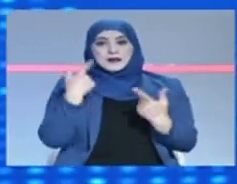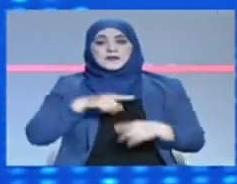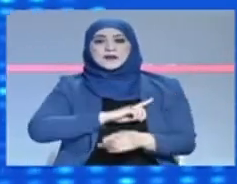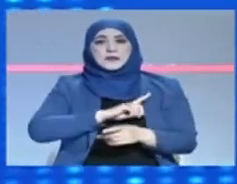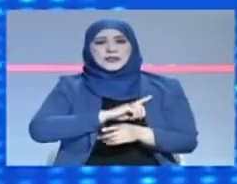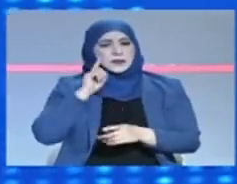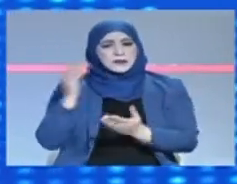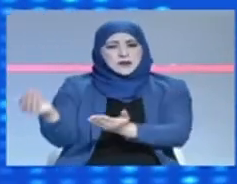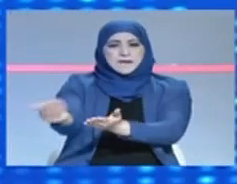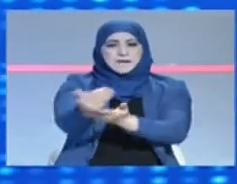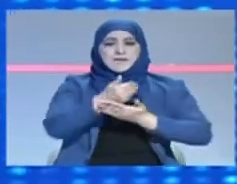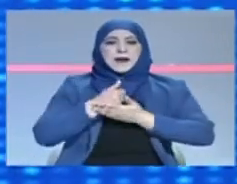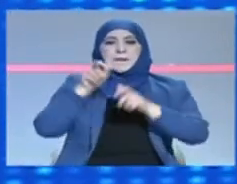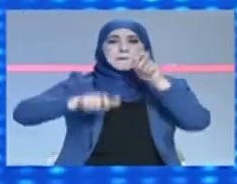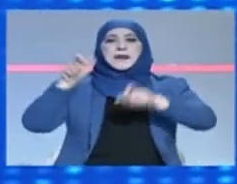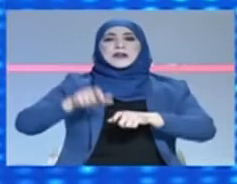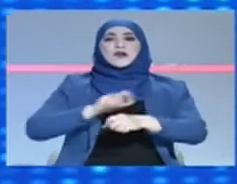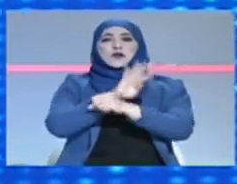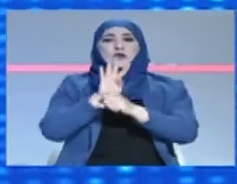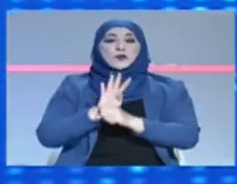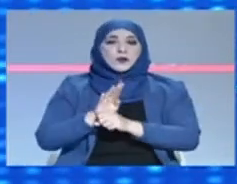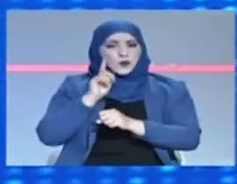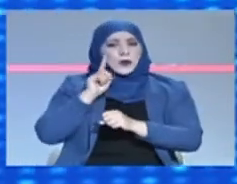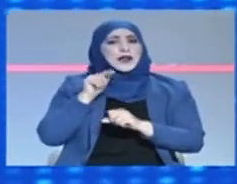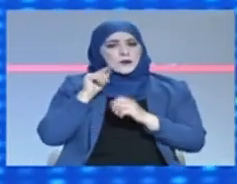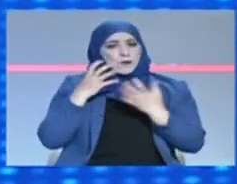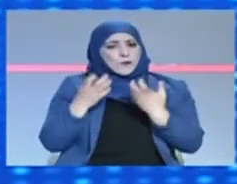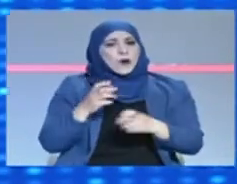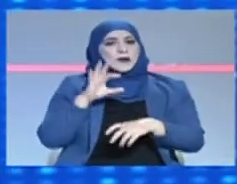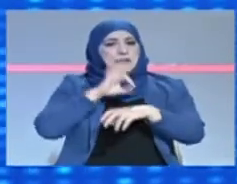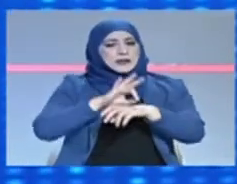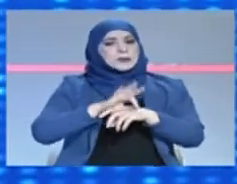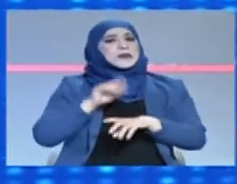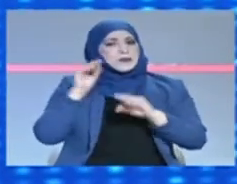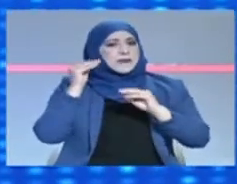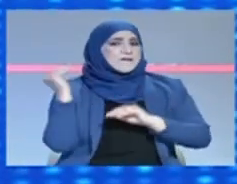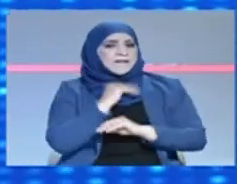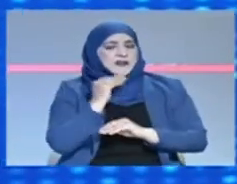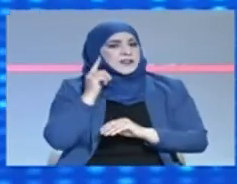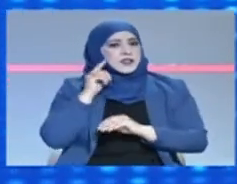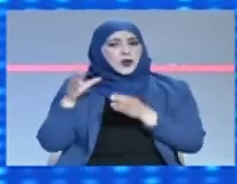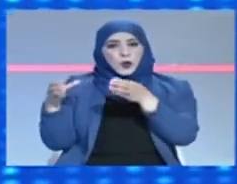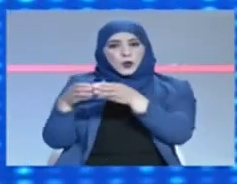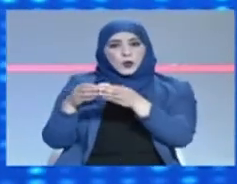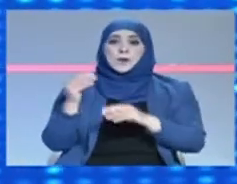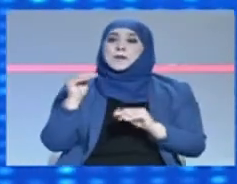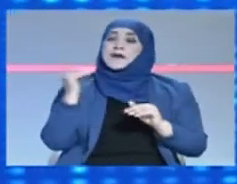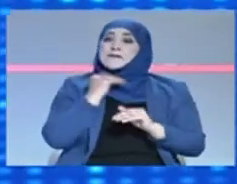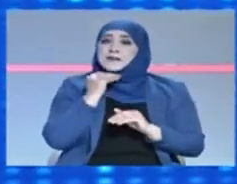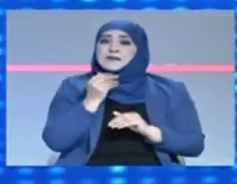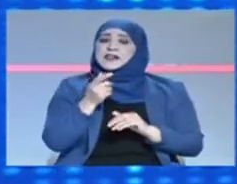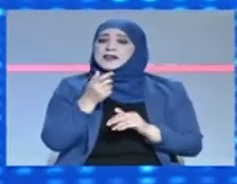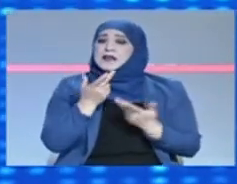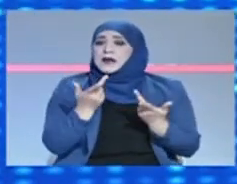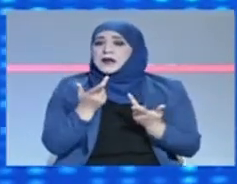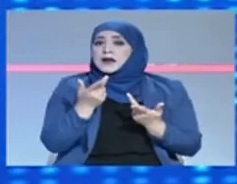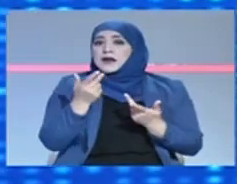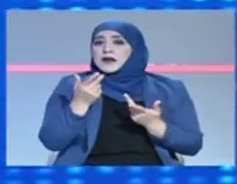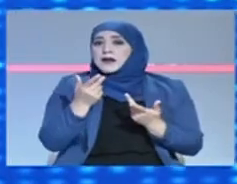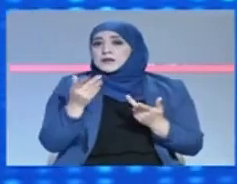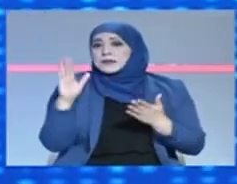لإيواء الحالات التي تتطلب رعاية طبية، ويطالب أهالي الجهة بتعزيز المستشفى الجهوي